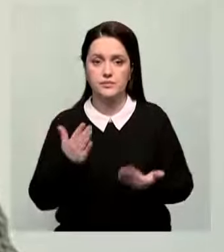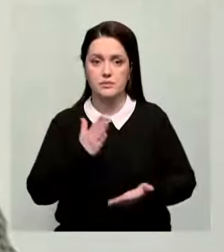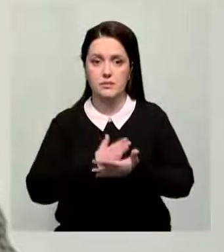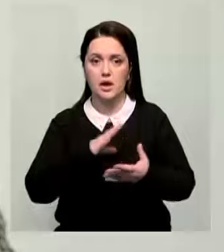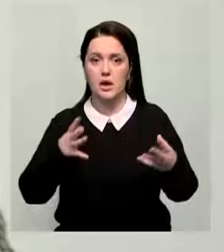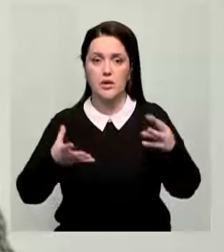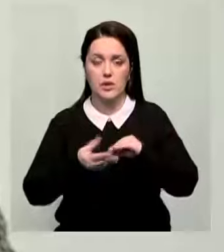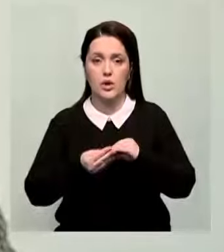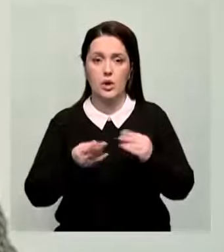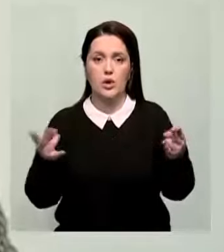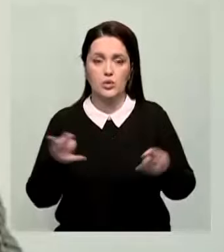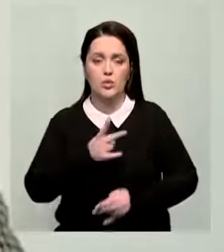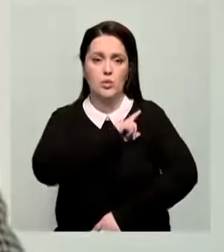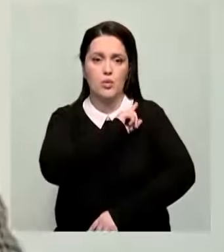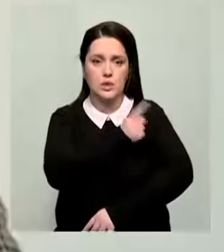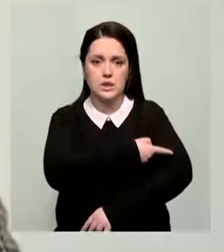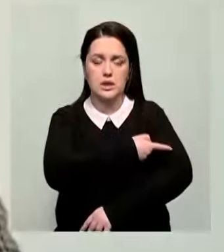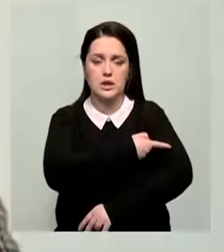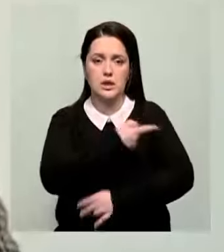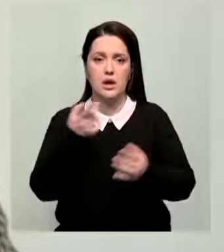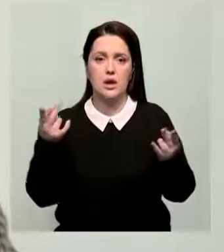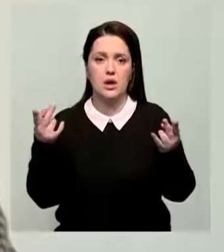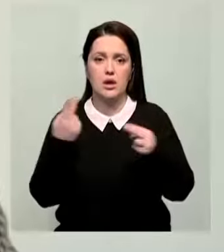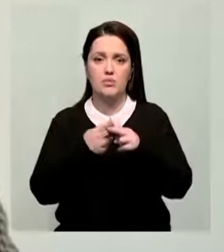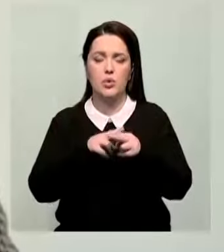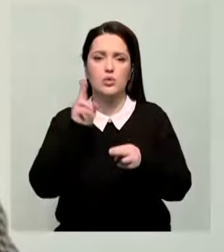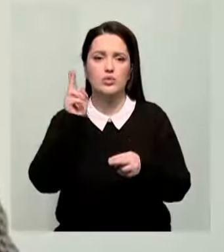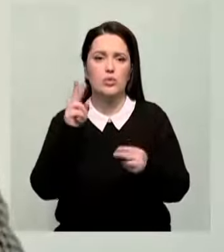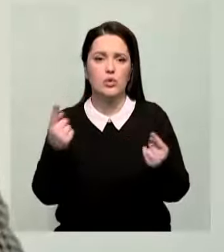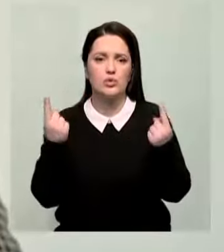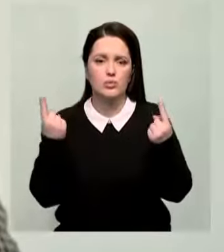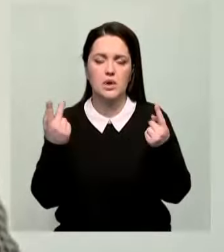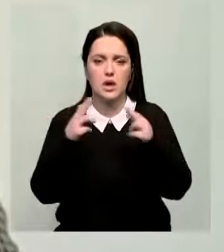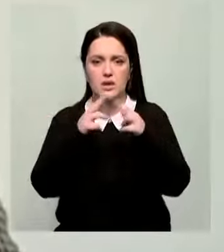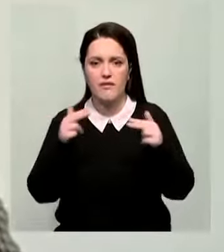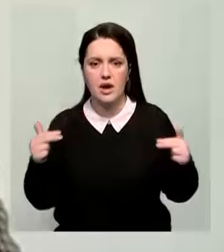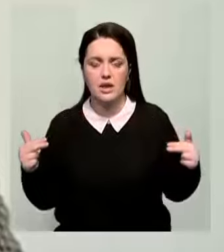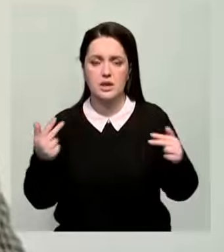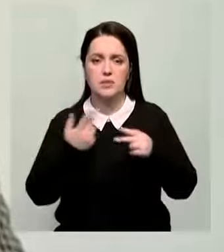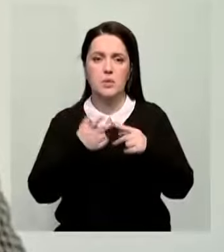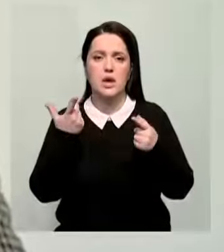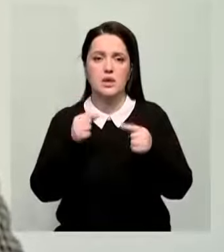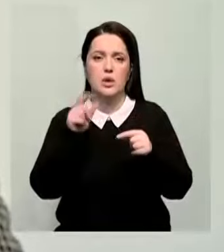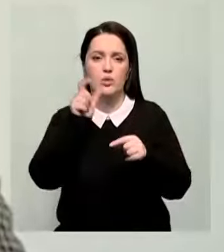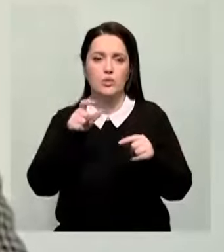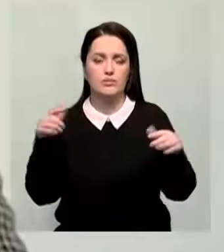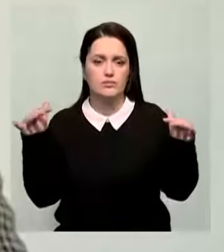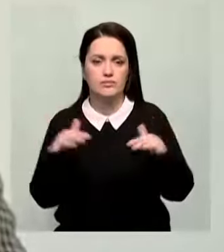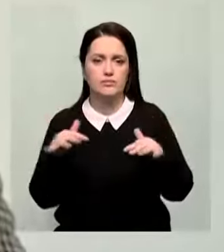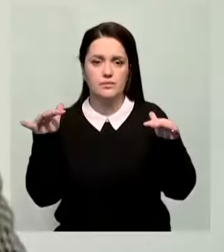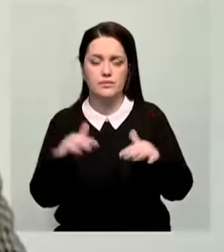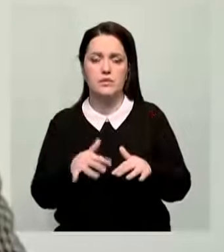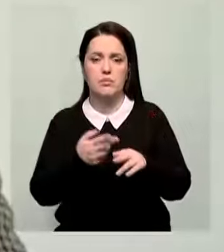том, что вообще необходимо усилить. Вообще стратегические объекты, они всегда были. Ну и кроме того, объекты, где массово посещаются